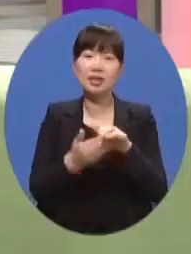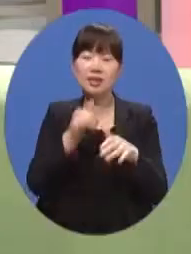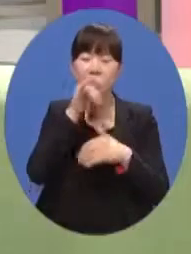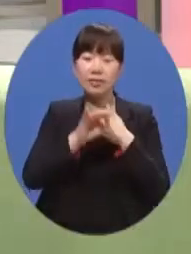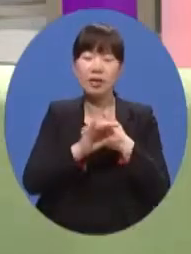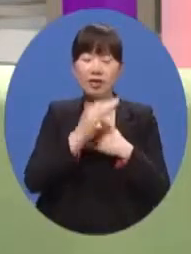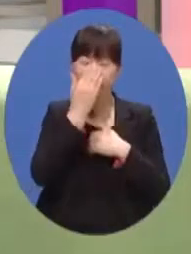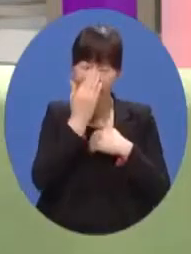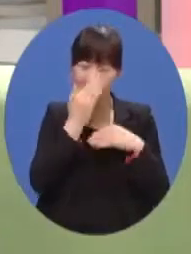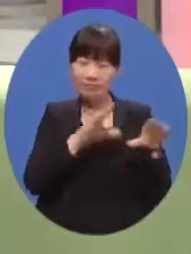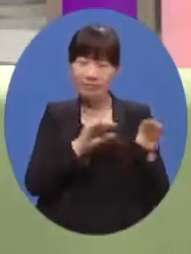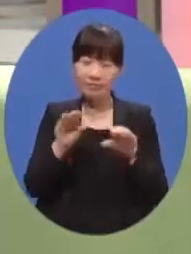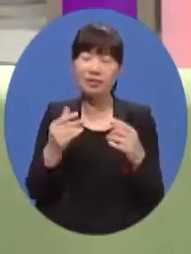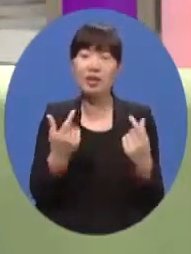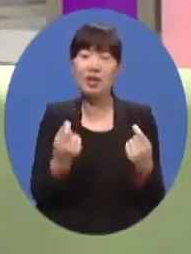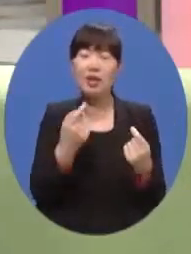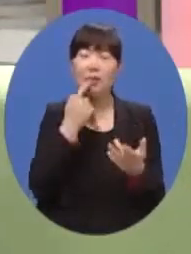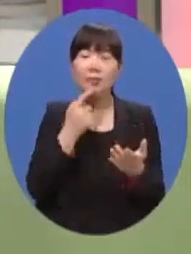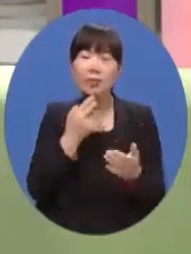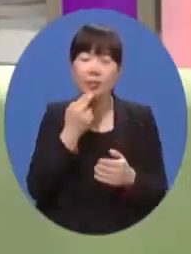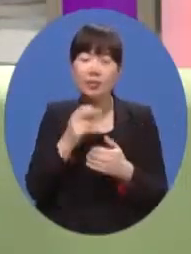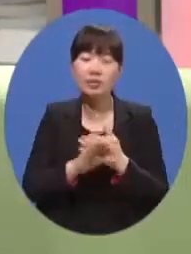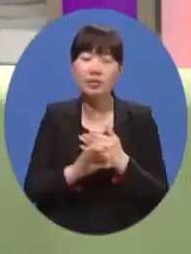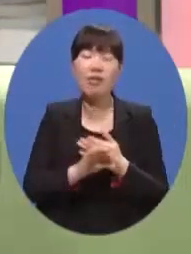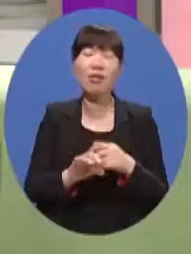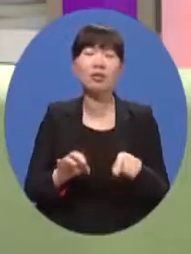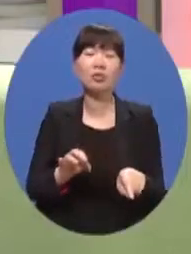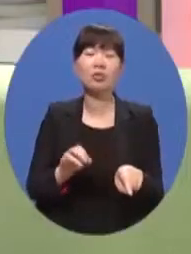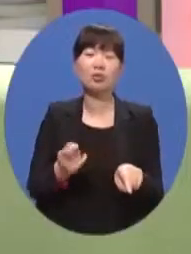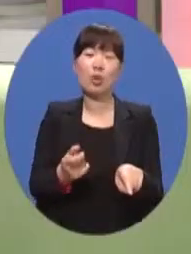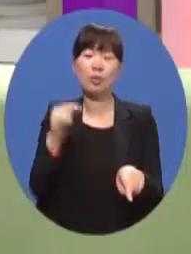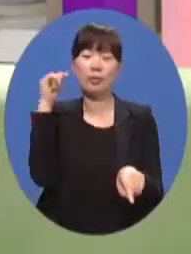기질이 좀 순한 편이고 그게 좀 쉽지 않으면 기질이 좀 까다로운 편이라고는 볼 수가 있겠죠. 네.